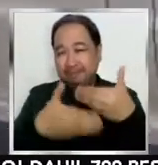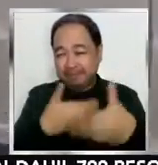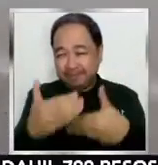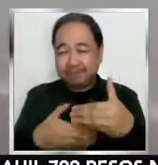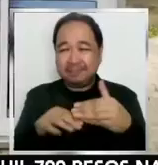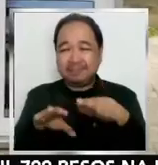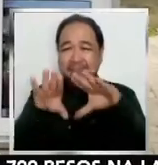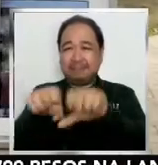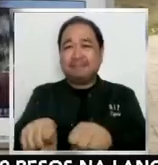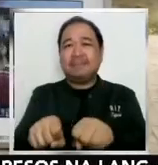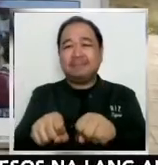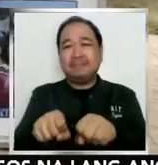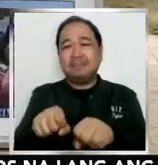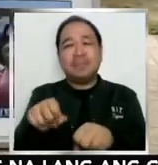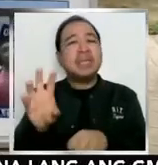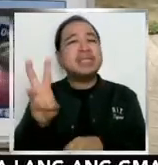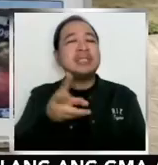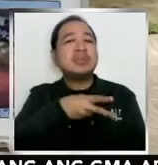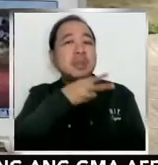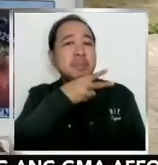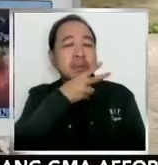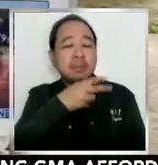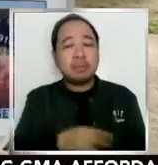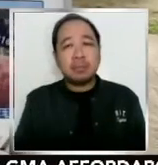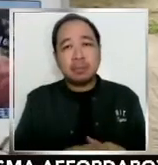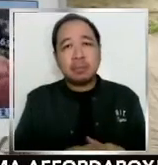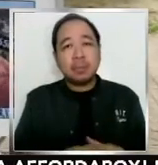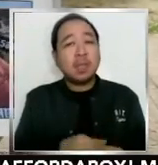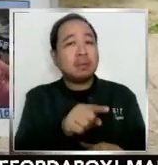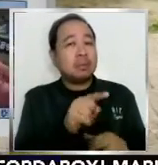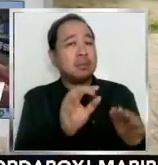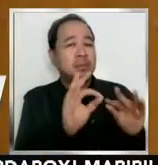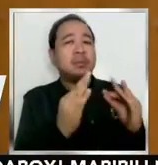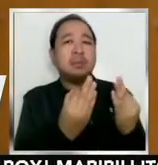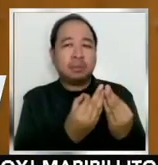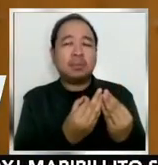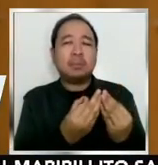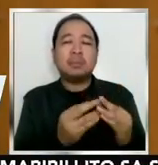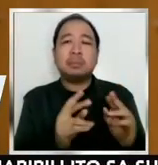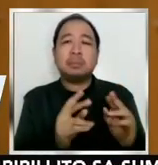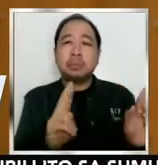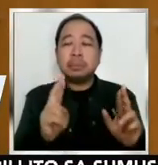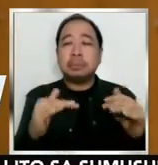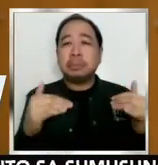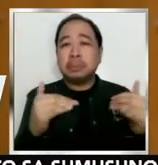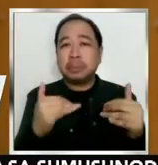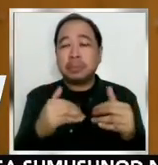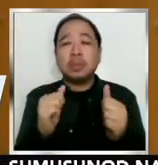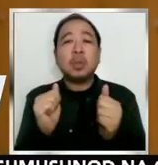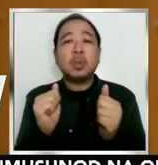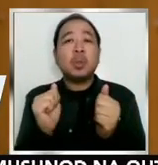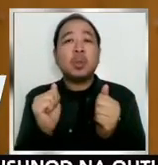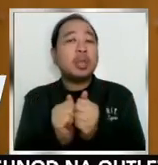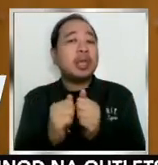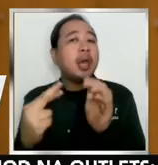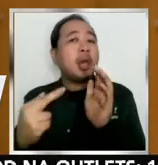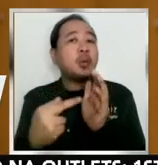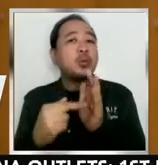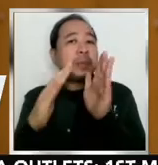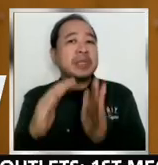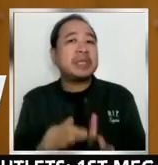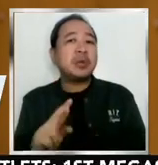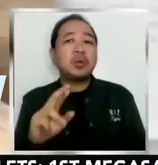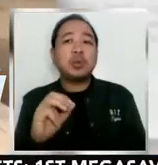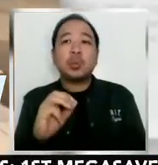yan. Makikipagpulong sana ang mga pamilya ng mga missing sabungero kay House Speaker Martin Romualdez ngayong araw, pero hindi